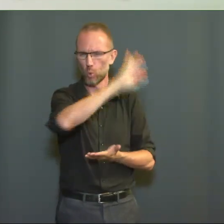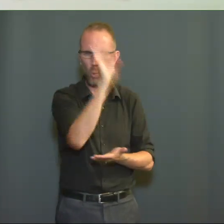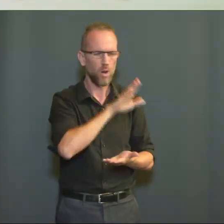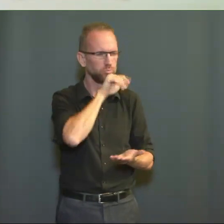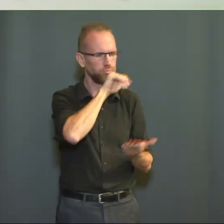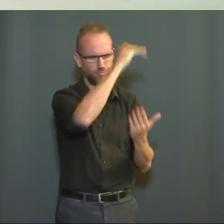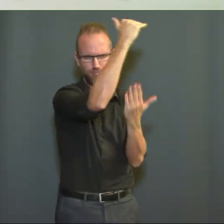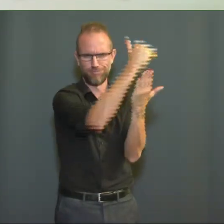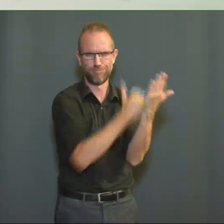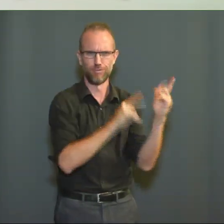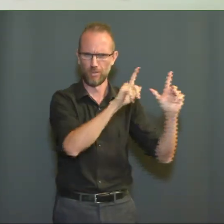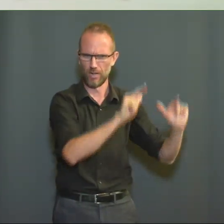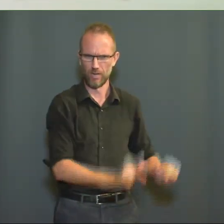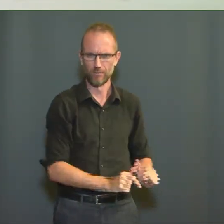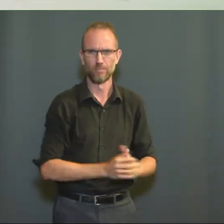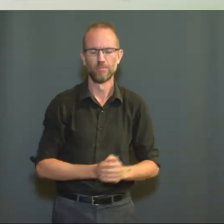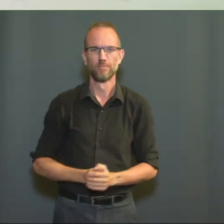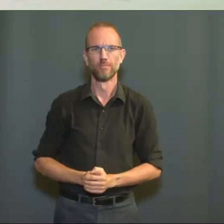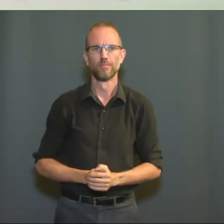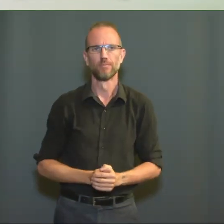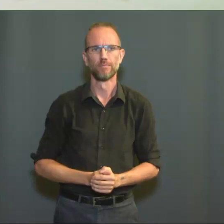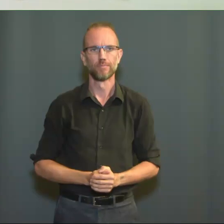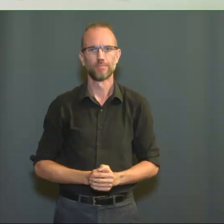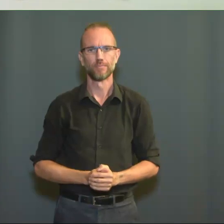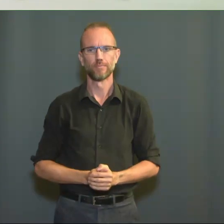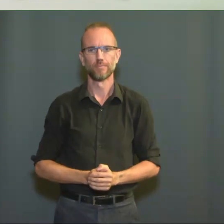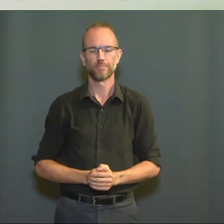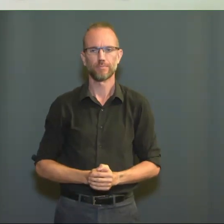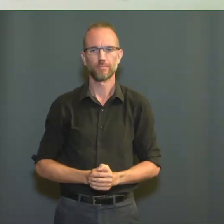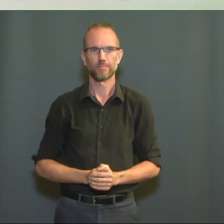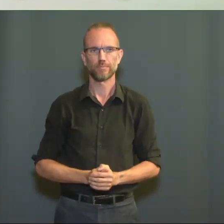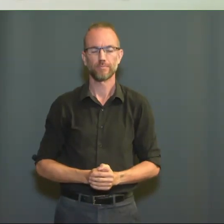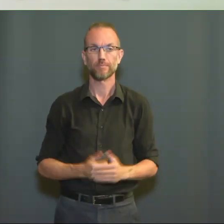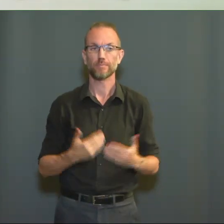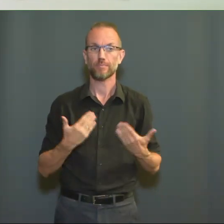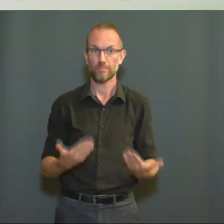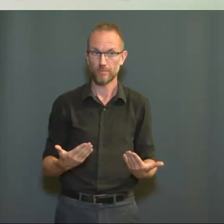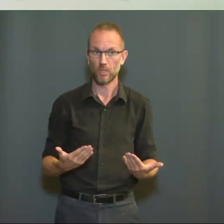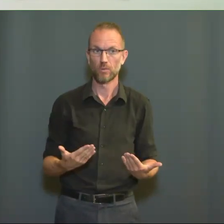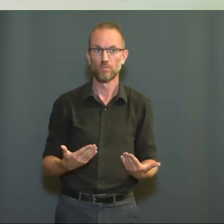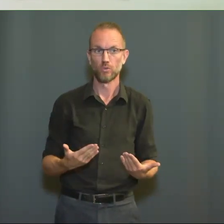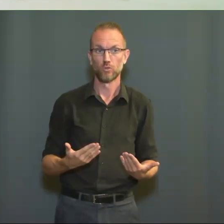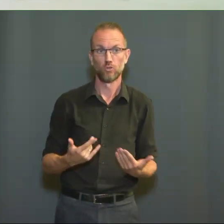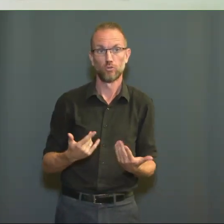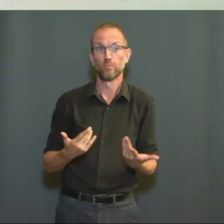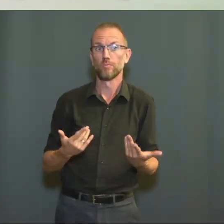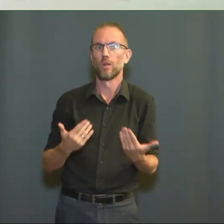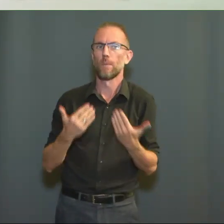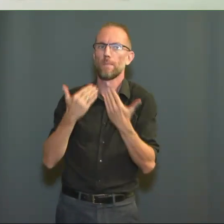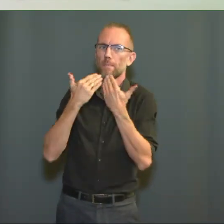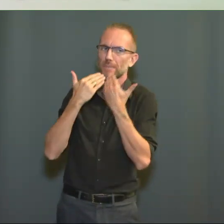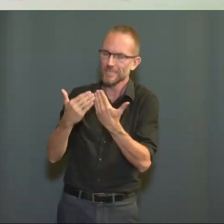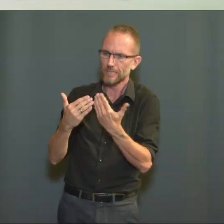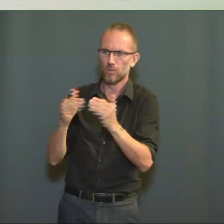Messieurs, dames, DevSites a développé une app CoronaAlert pour nous, avec le support et le conseil